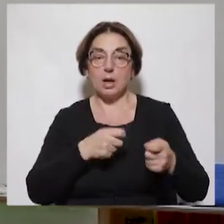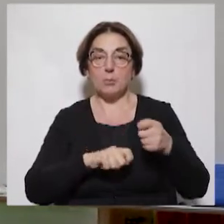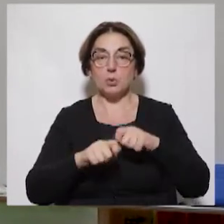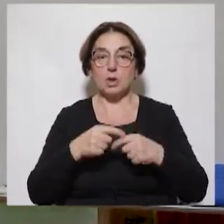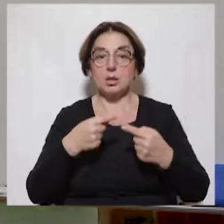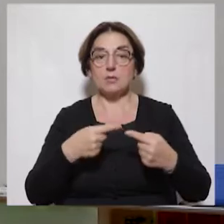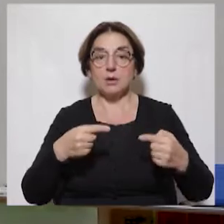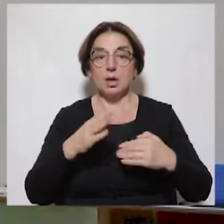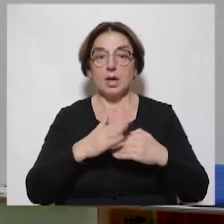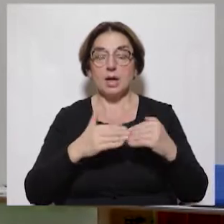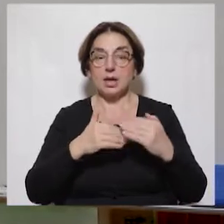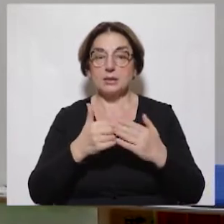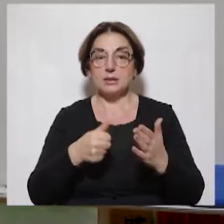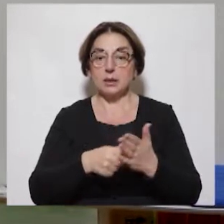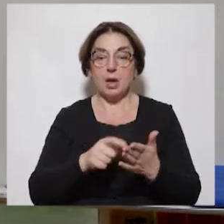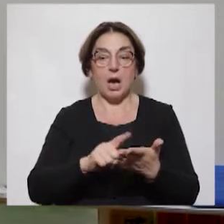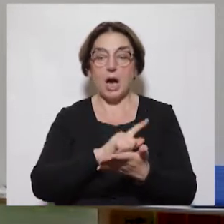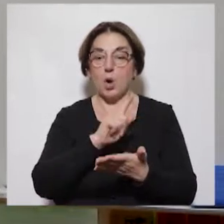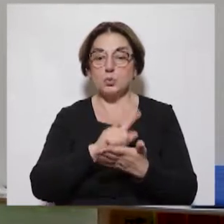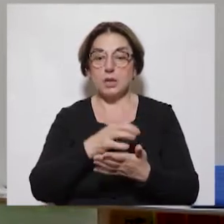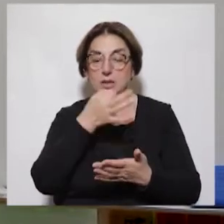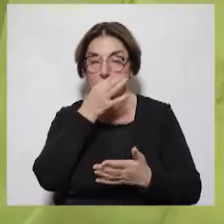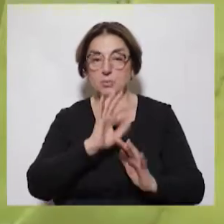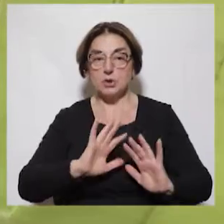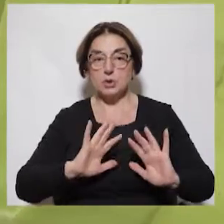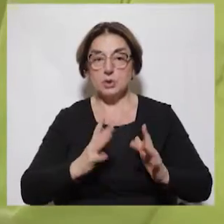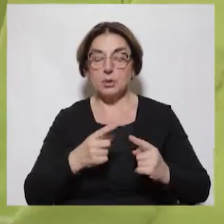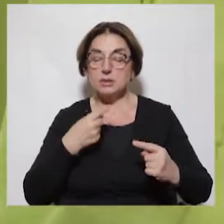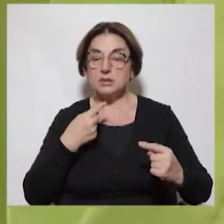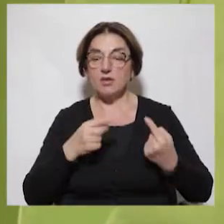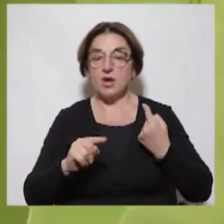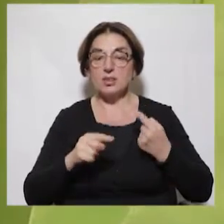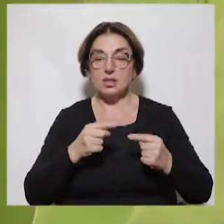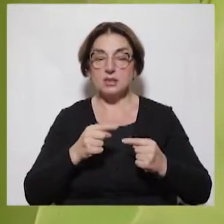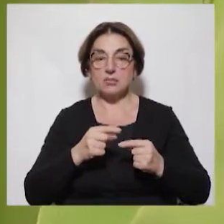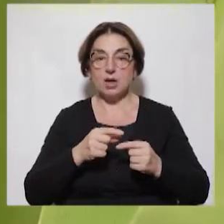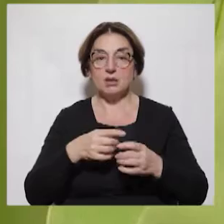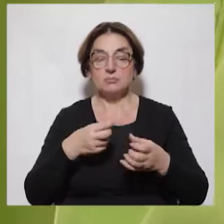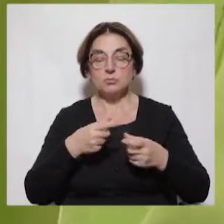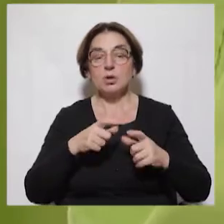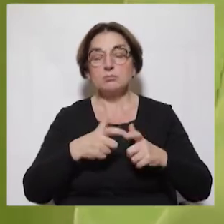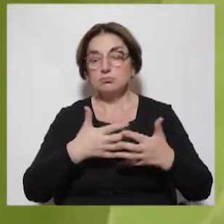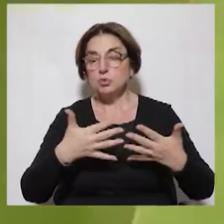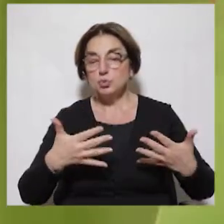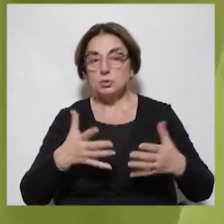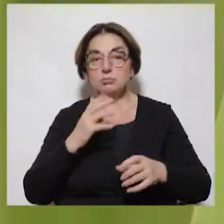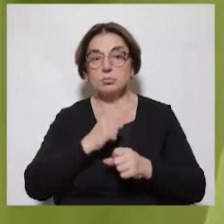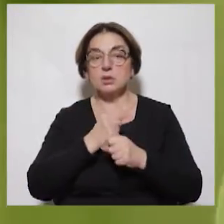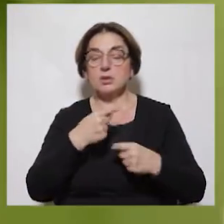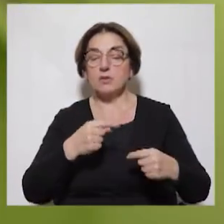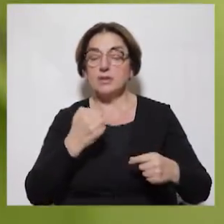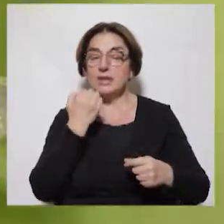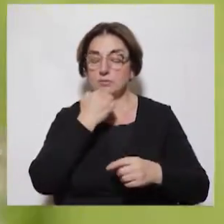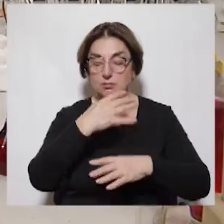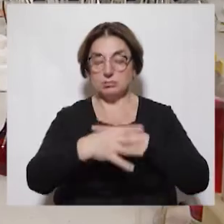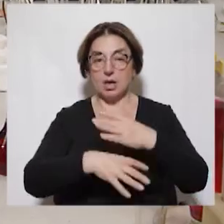სხვადასხვა ხელსაწყობს, აუცილებელია ნებისმიერ შემთხვევაში განსხვავებული ჭურჭლით მოხდეს აზომვა, ვინაიდან არ მოხდეს სხვადასხვა